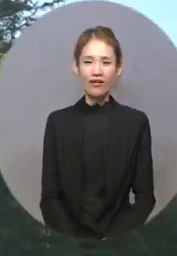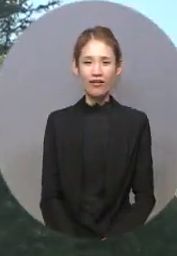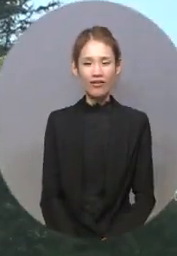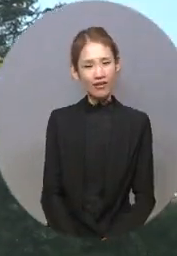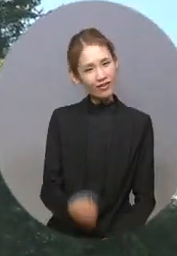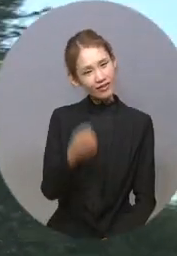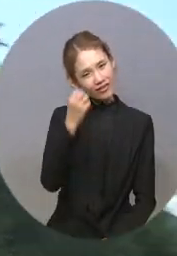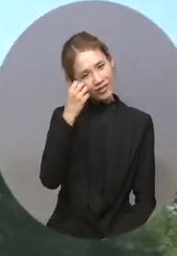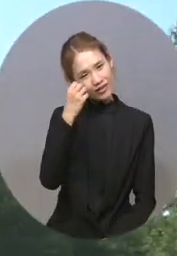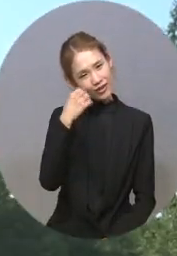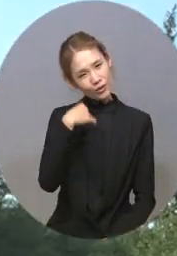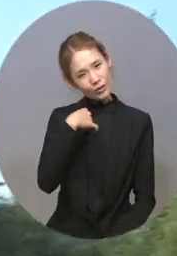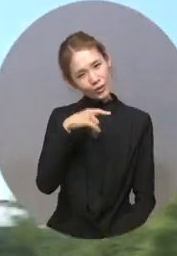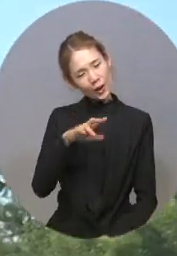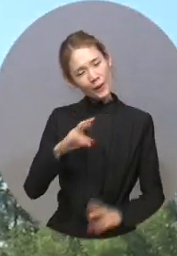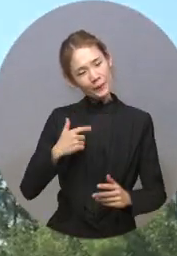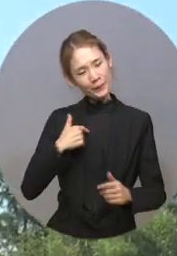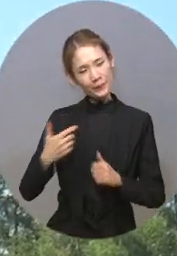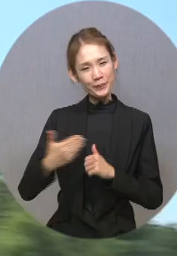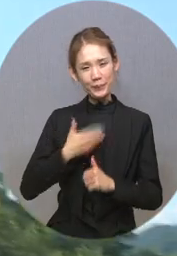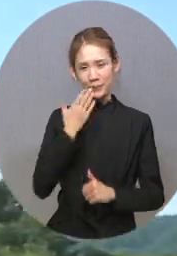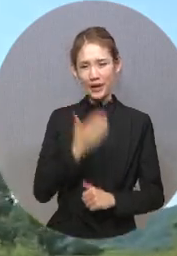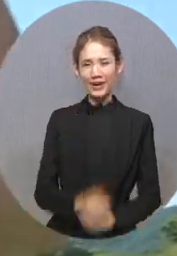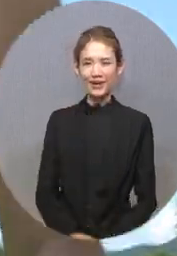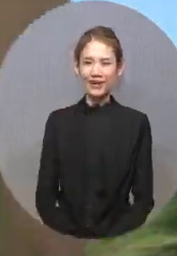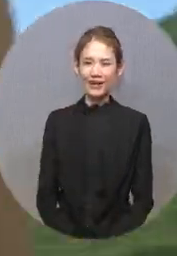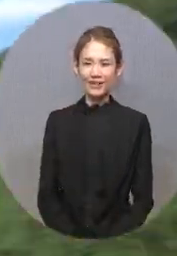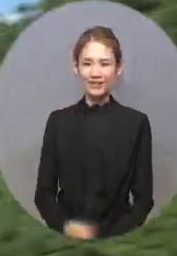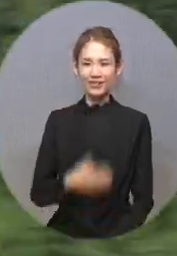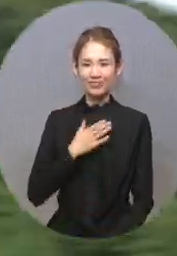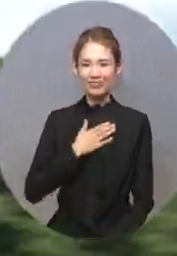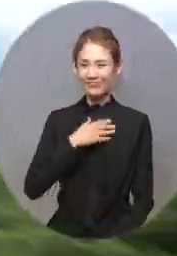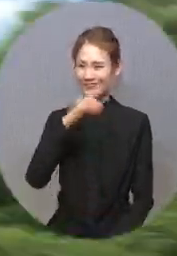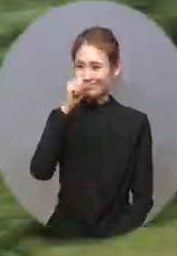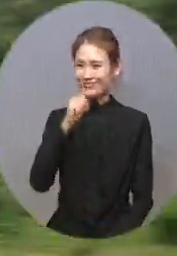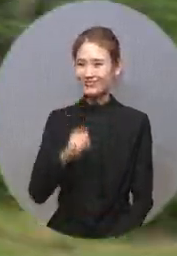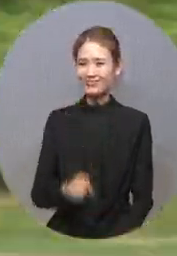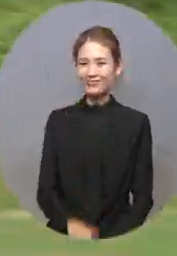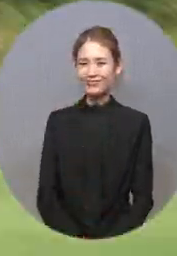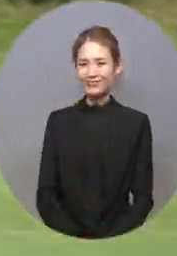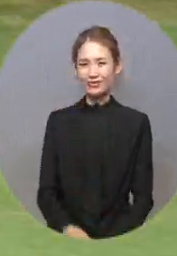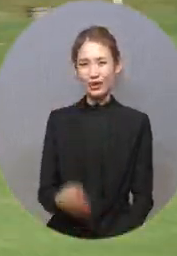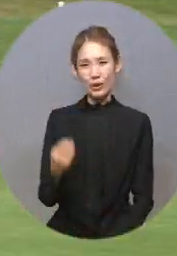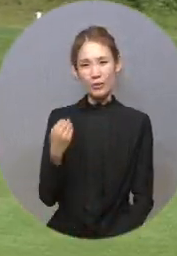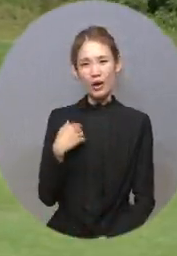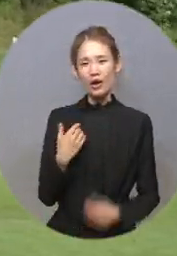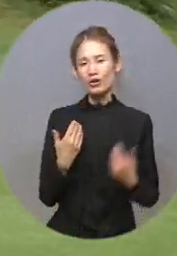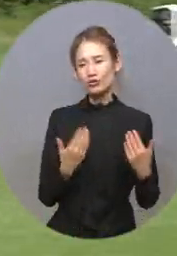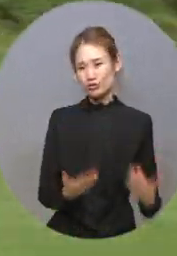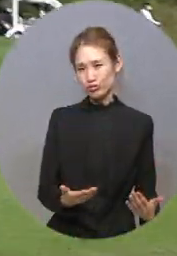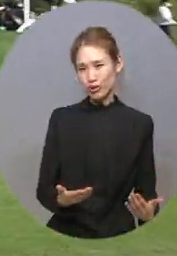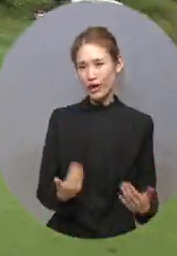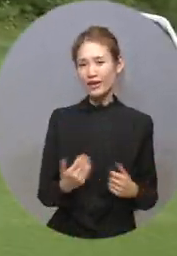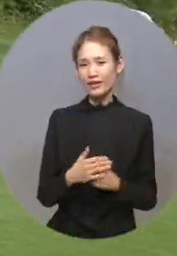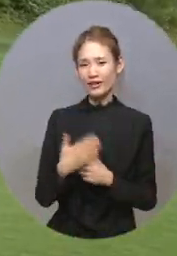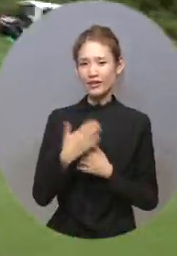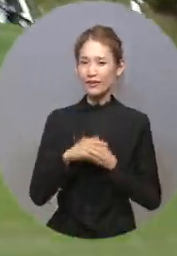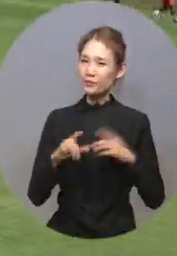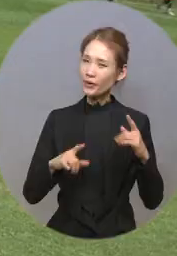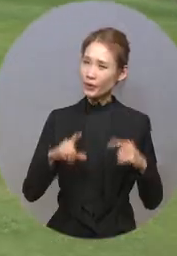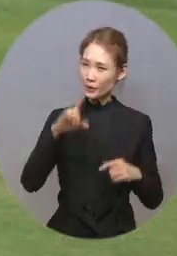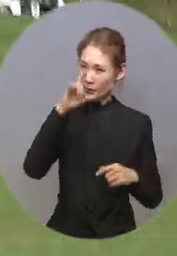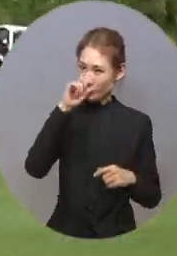이상하다. 아, 오늘 볼 잘 맞네. 기분이 좋구만? 아, 제가 며칠 좀 쉬었거든요. 컨디션이 그래서 좋은가